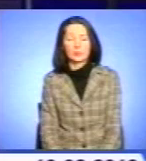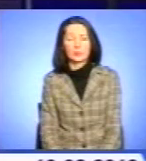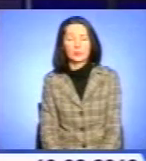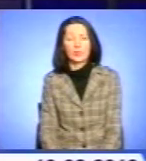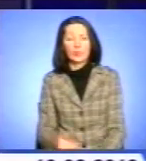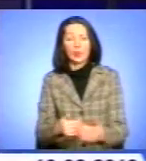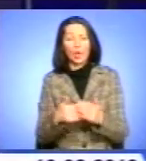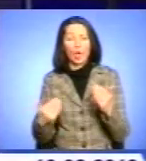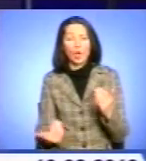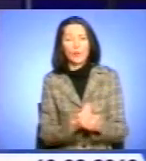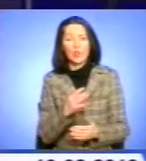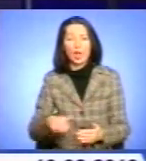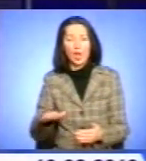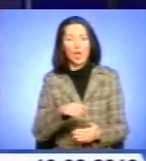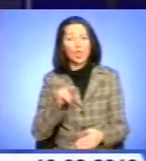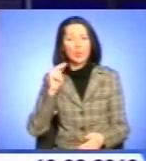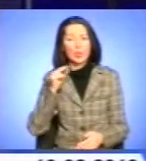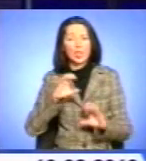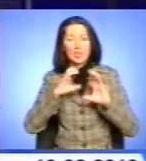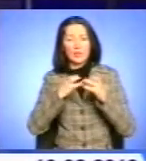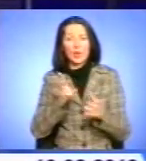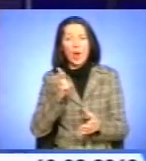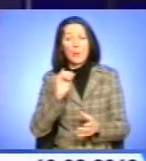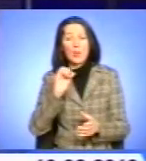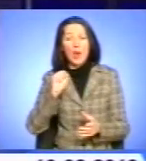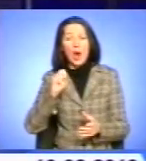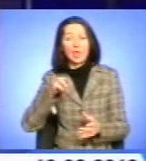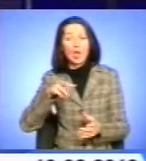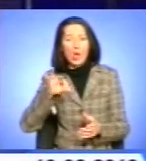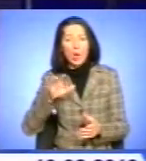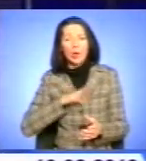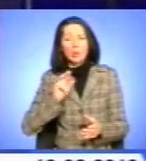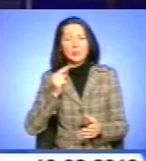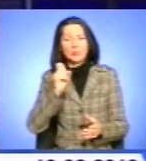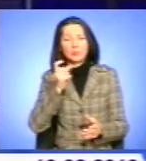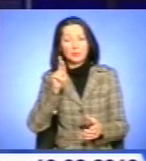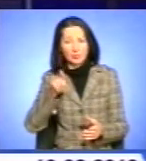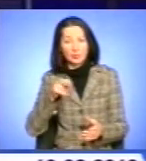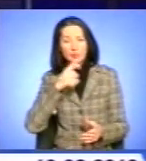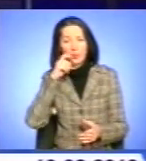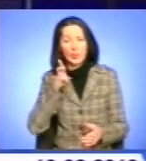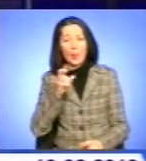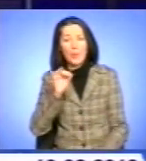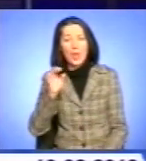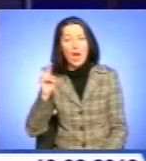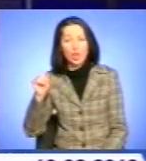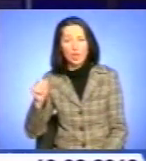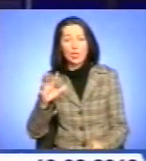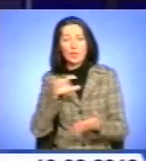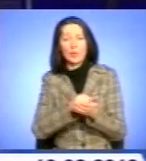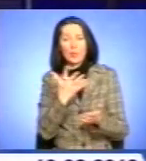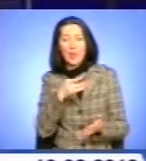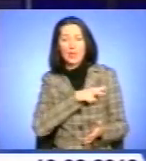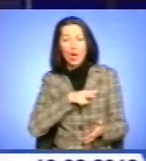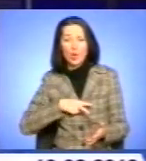І до новин краю. На чемпіонаті світу з біатлону, який відбувся в Чехії, українські біатлоністки завоювали 5 нагород. Завдяки